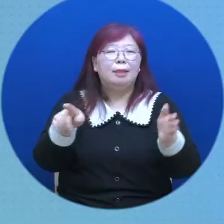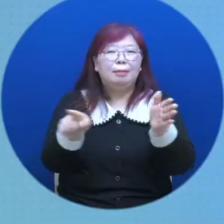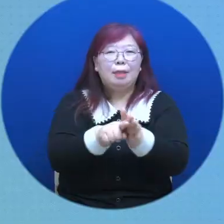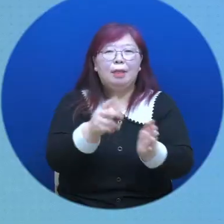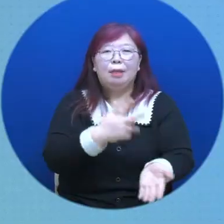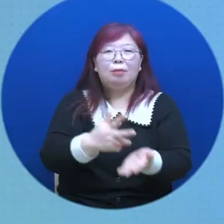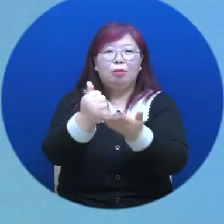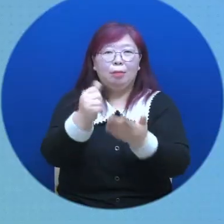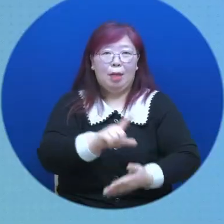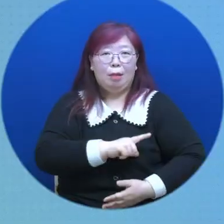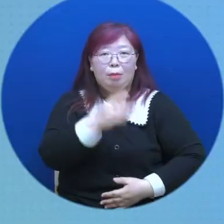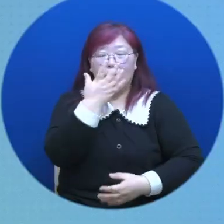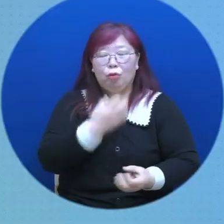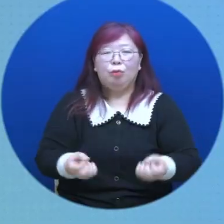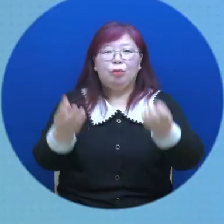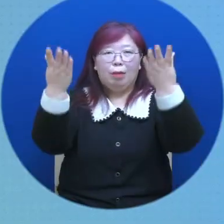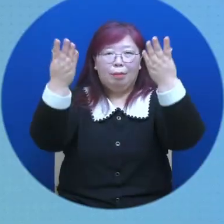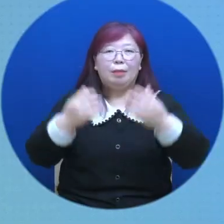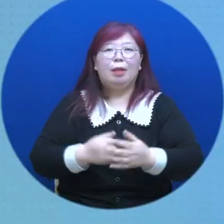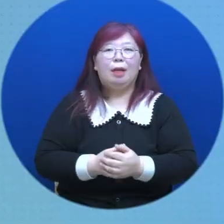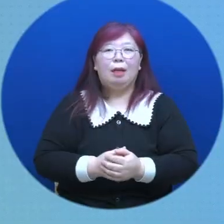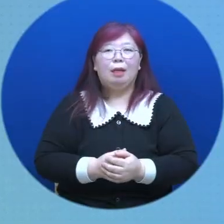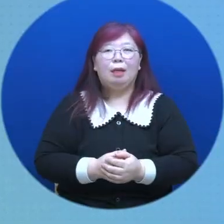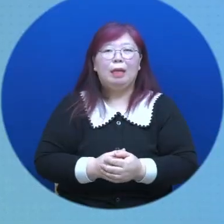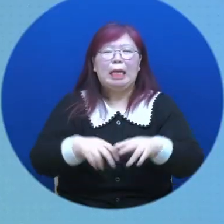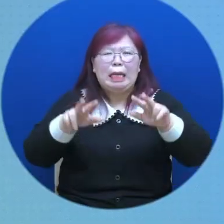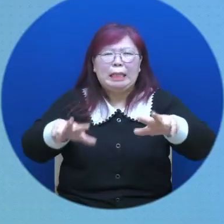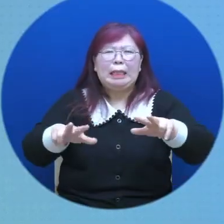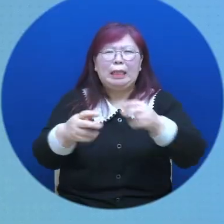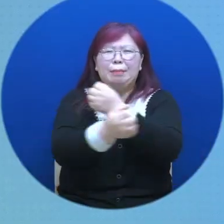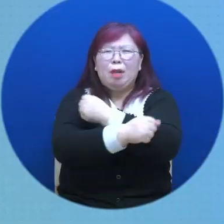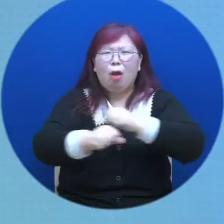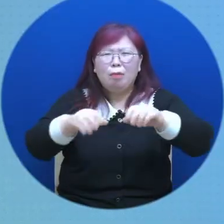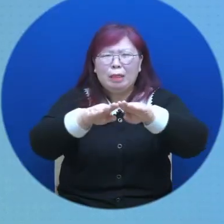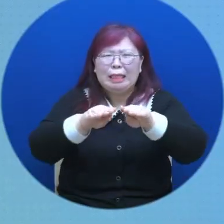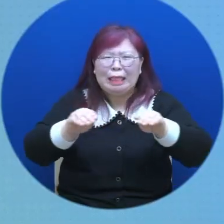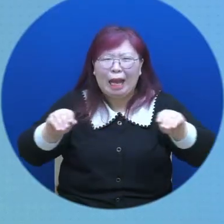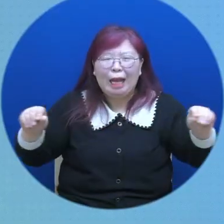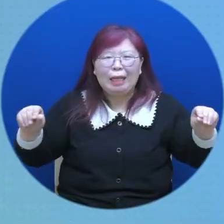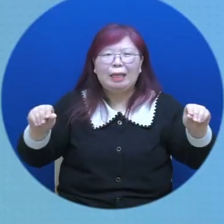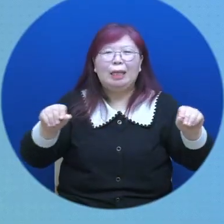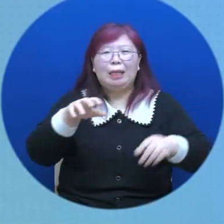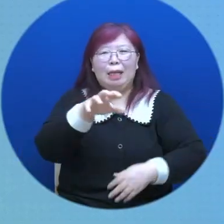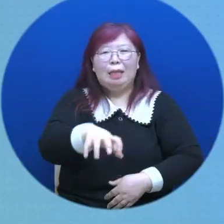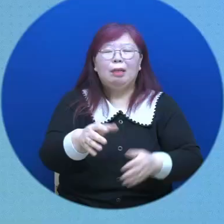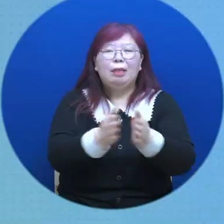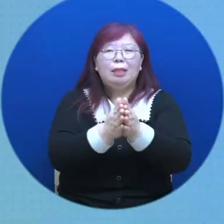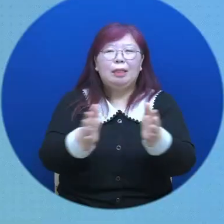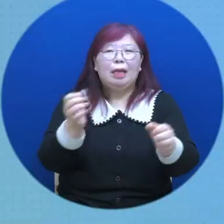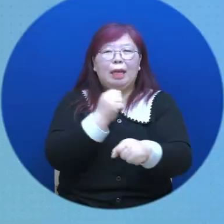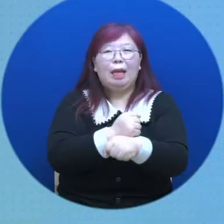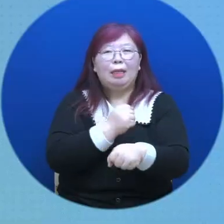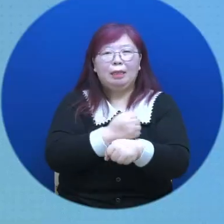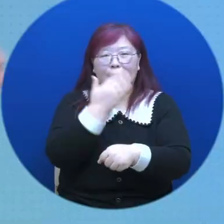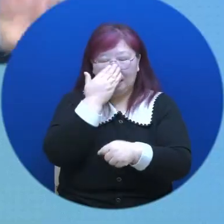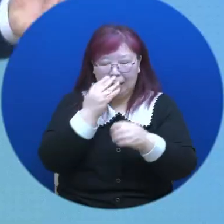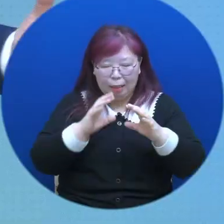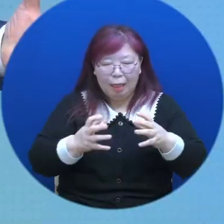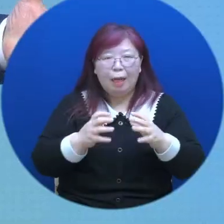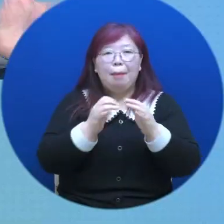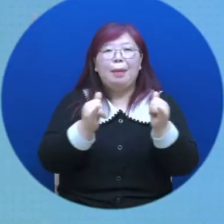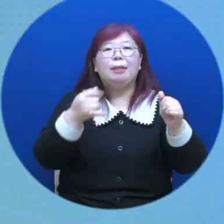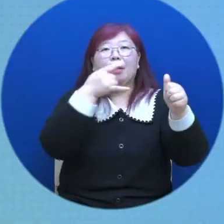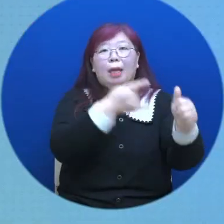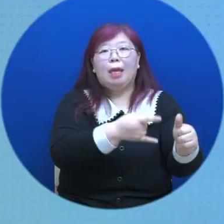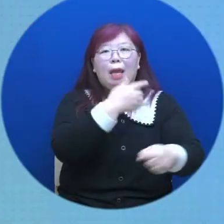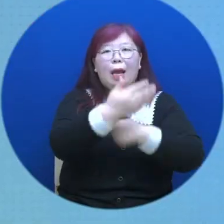이름으로 축원합니다. 지금 광야 시작하는 이스라엘 백성들에게